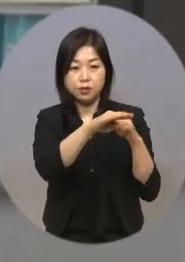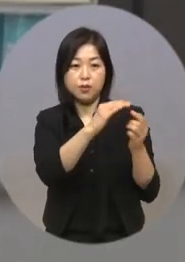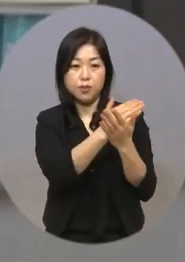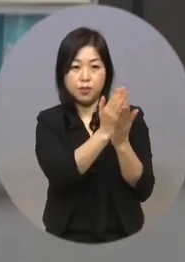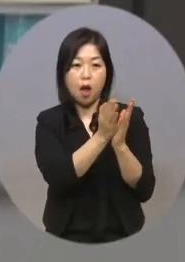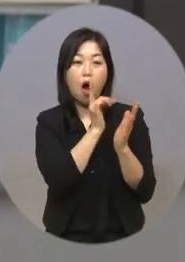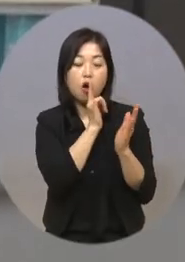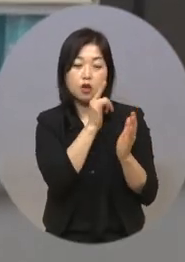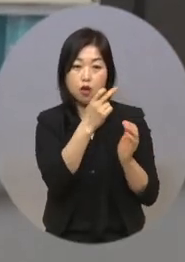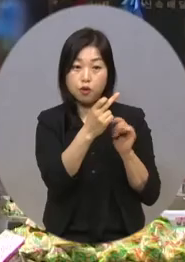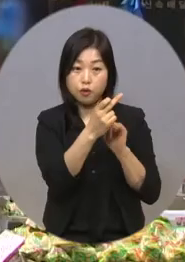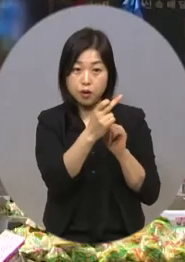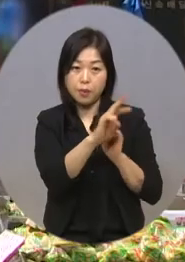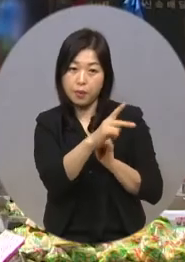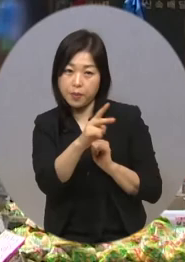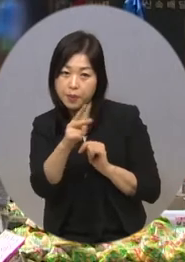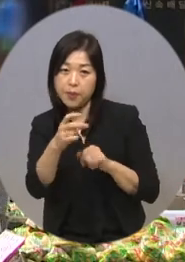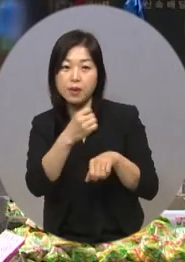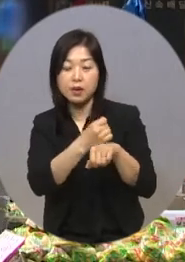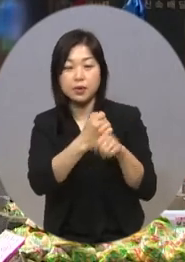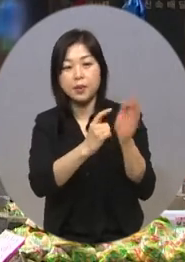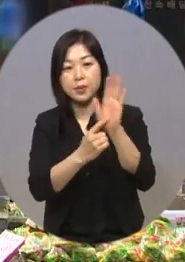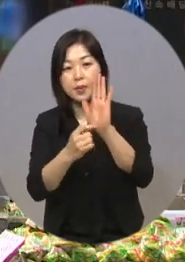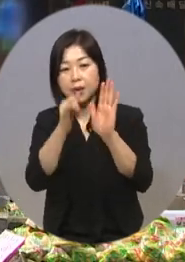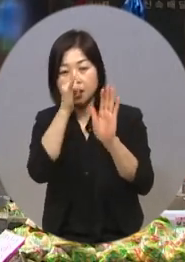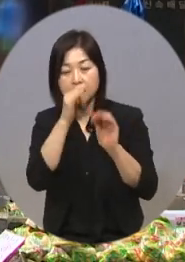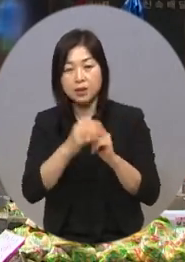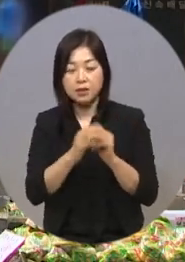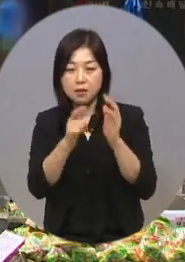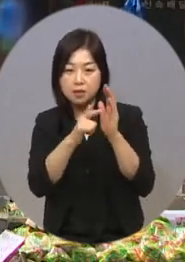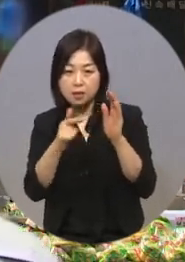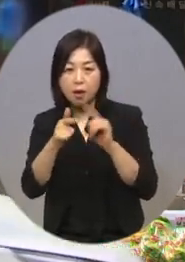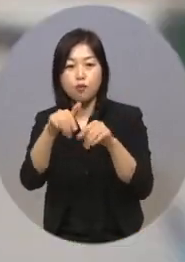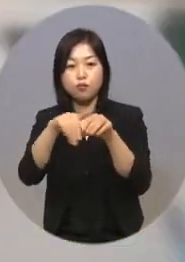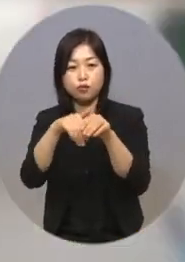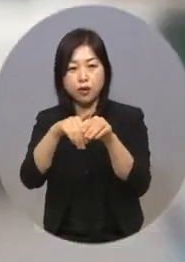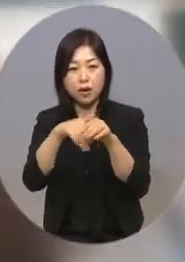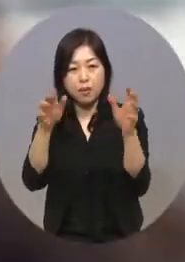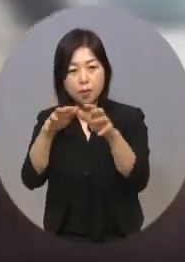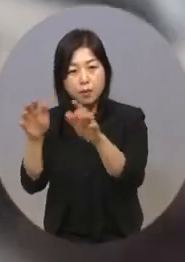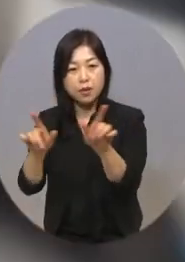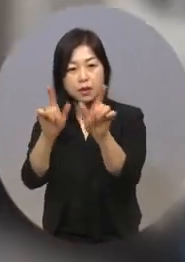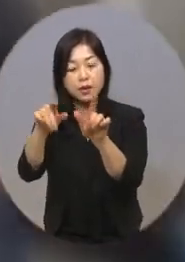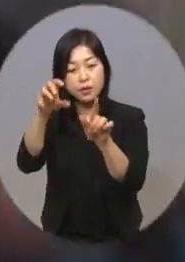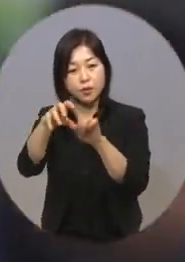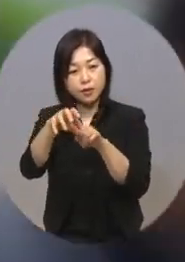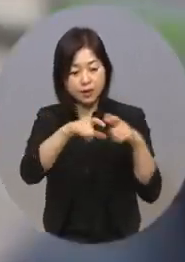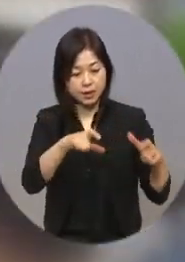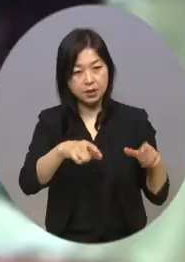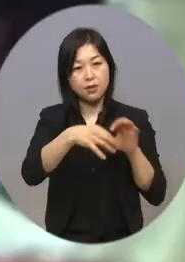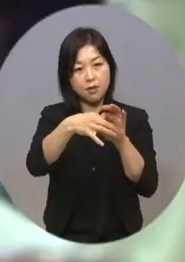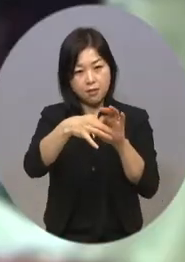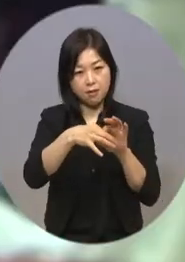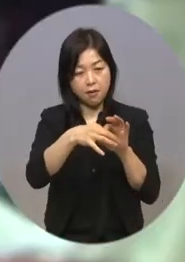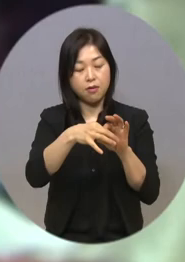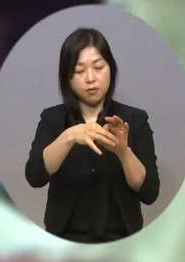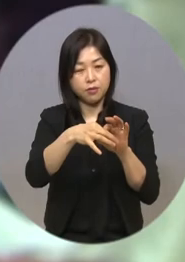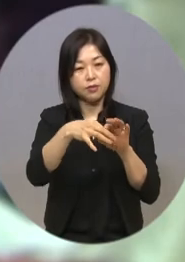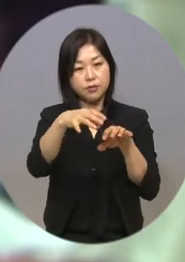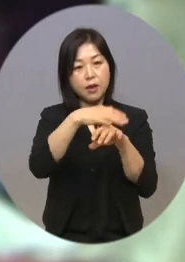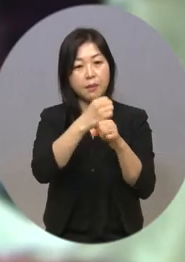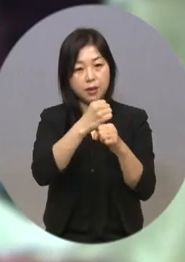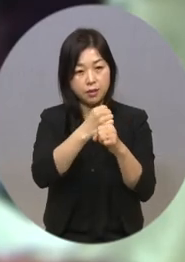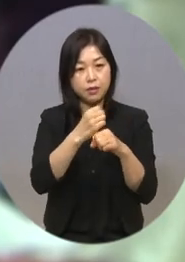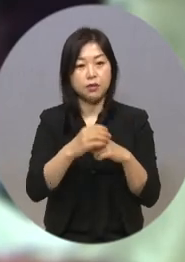정보를 안내하는 한편 다문화 밀집지역을 중심으로 지역 연계 체계를 마련하고 이밖에 결혼 중개업